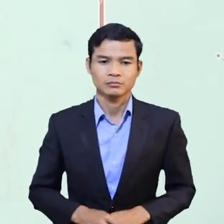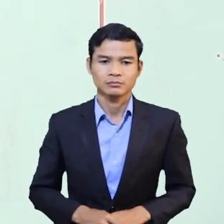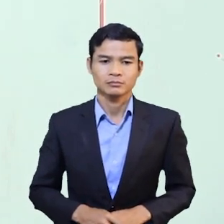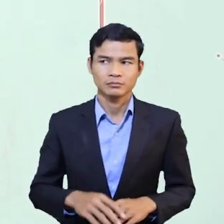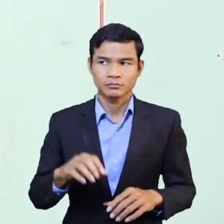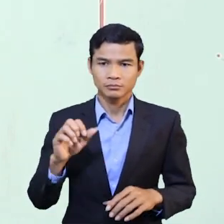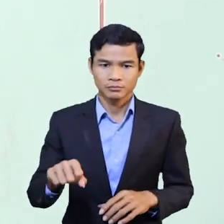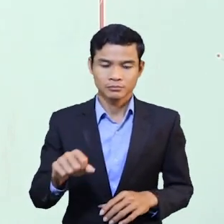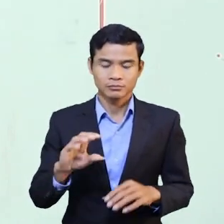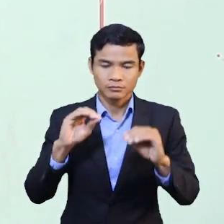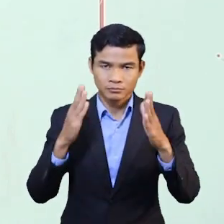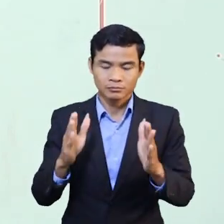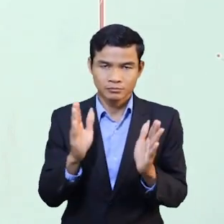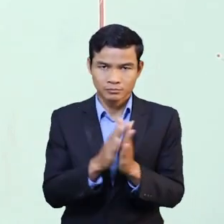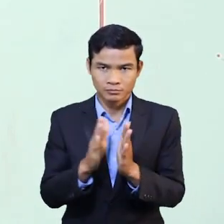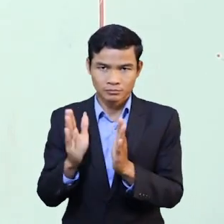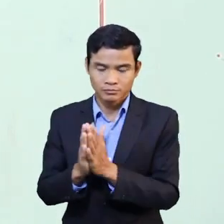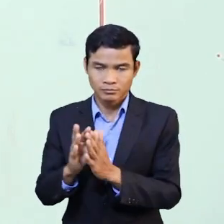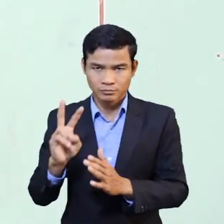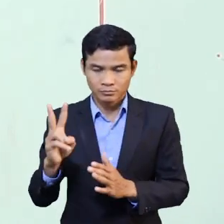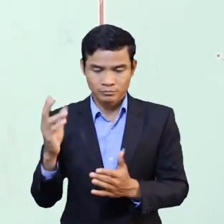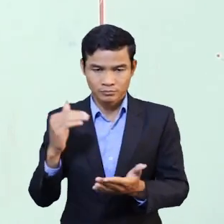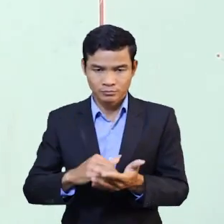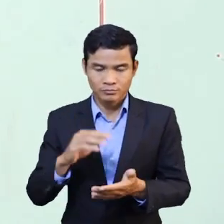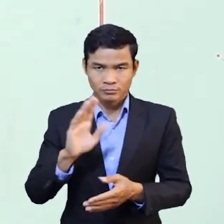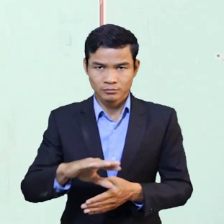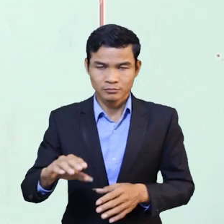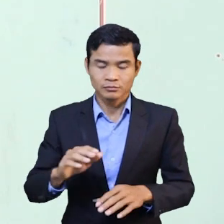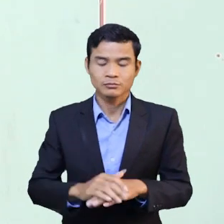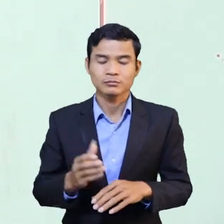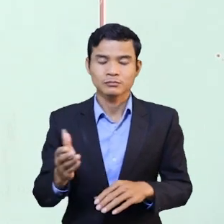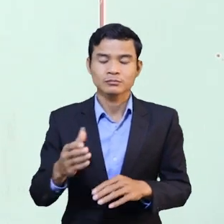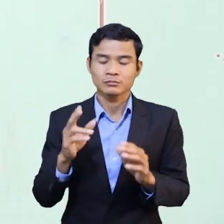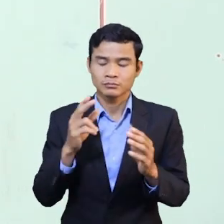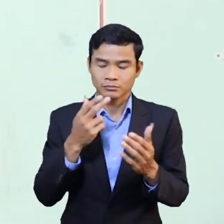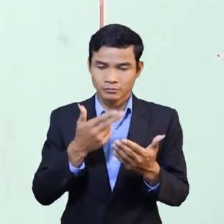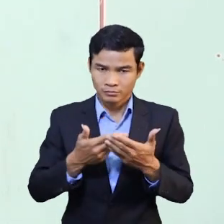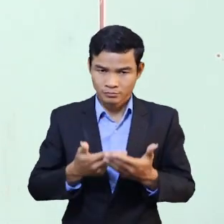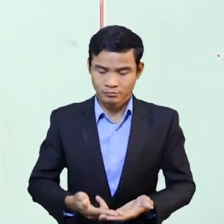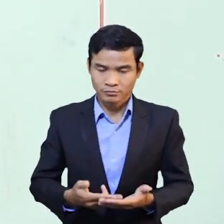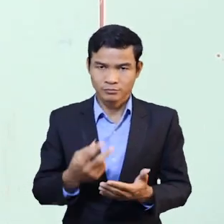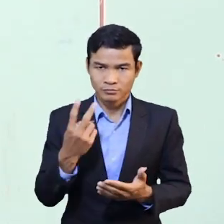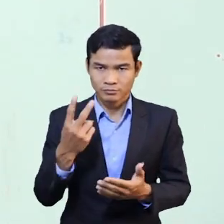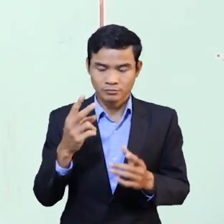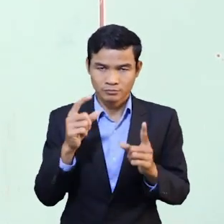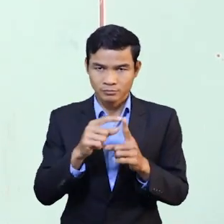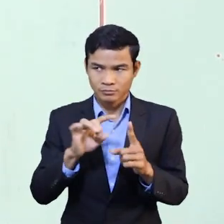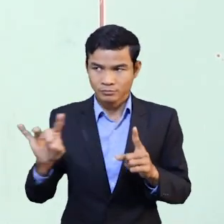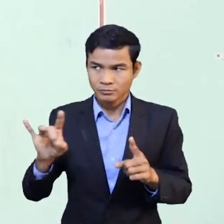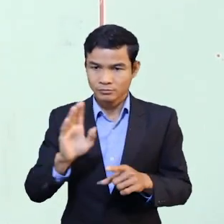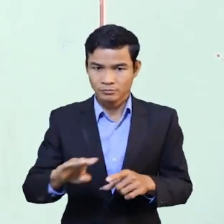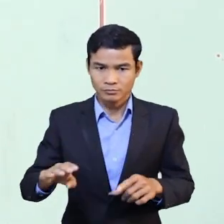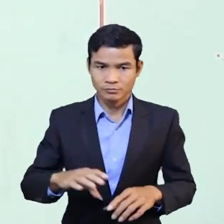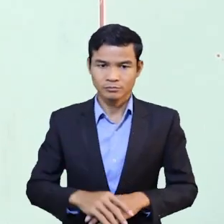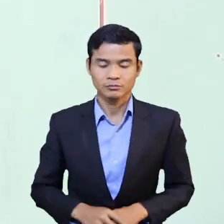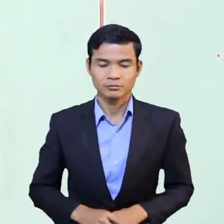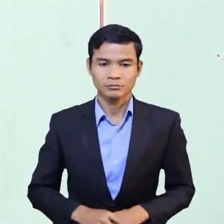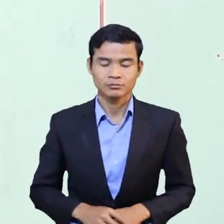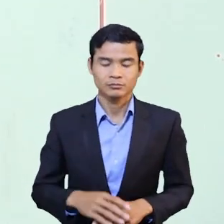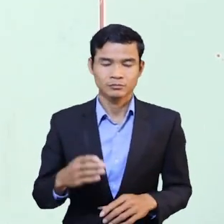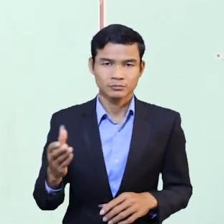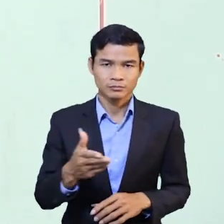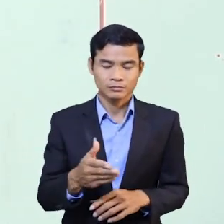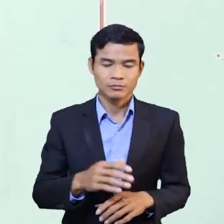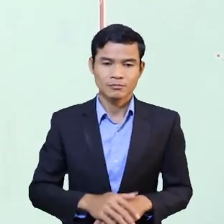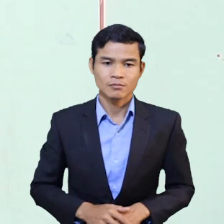chà nè cơ rú tẹt đài chùm nôn pí pí đòn chà đối chết tôm ngần cư miên pí pí chiêng chà ấy là con tặng